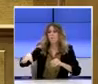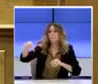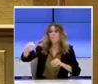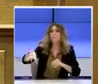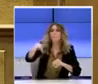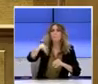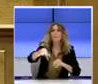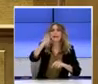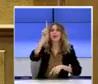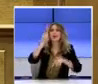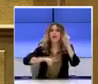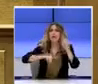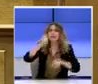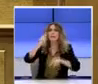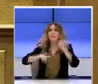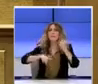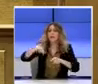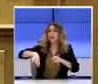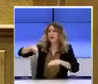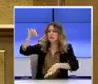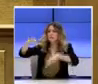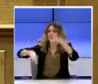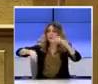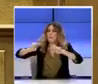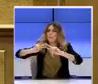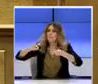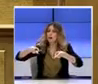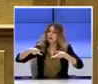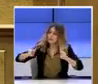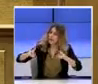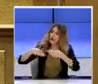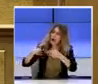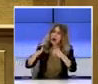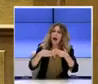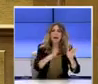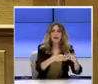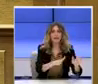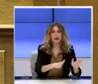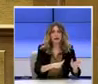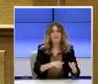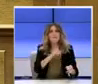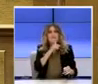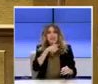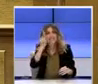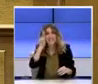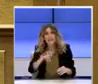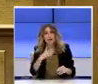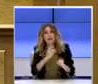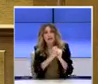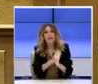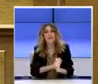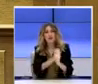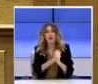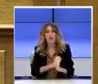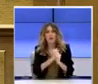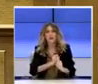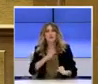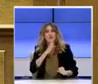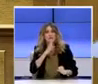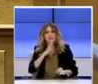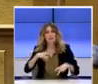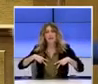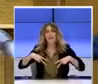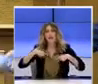Το μεσημέρι της ίδιας μέρας ο κύριος Πέτσας ανακοίνωσε παράταση του γενικού